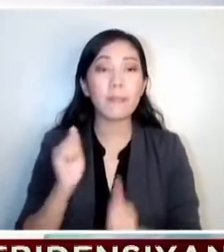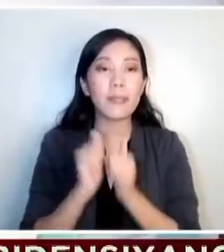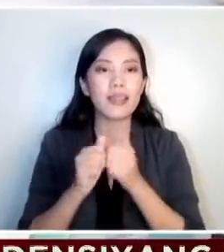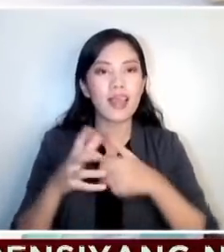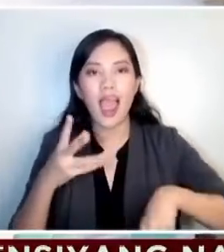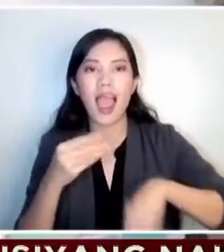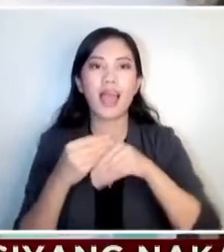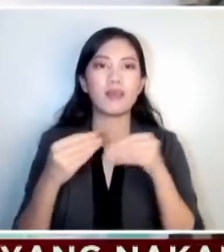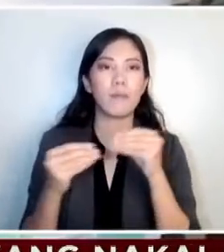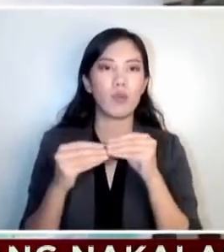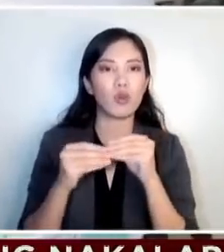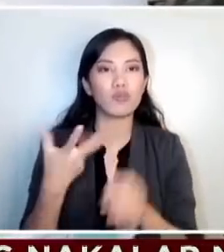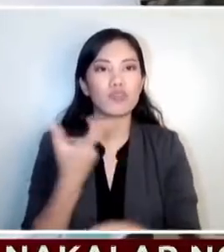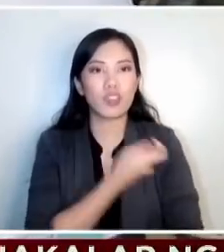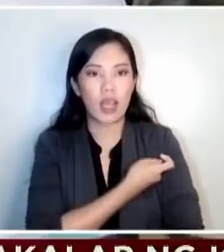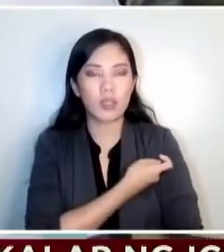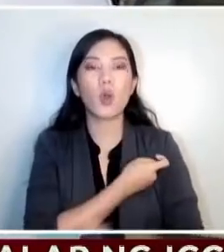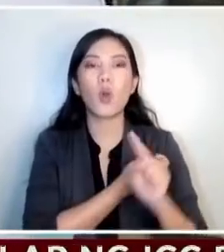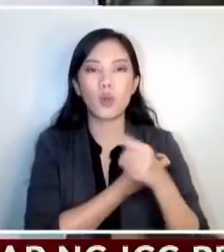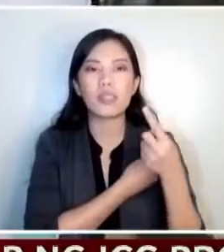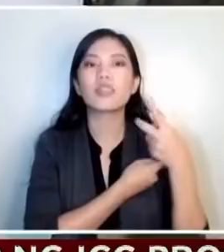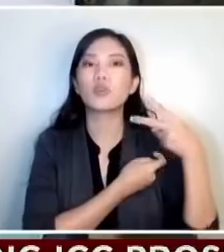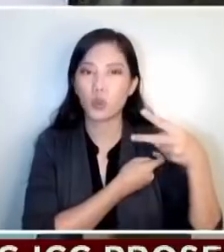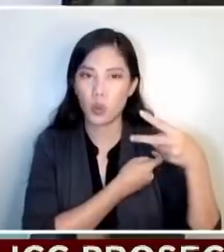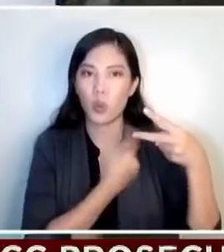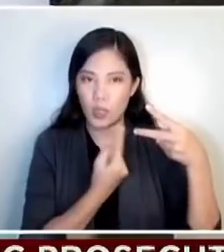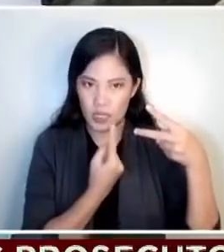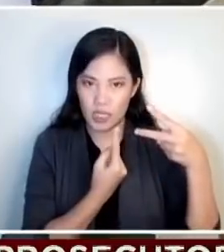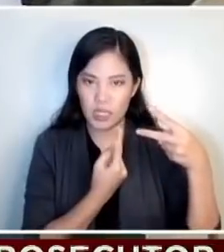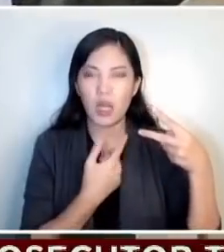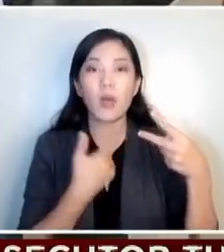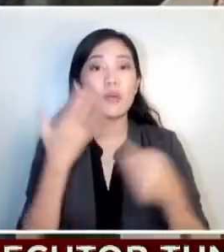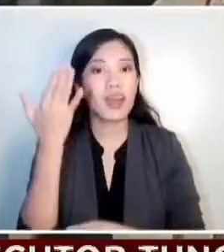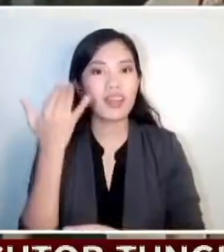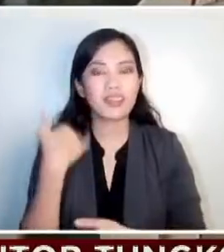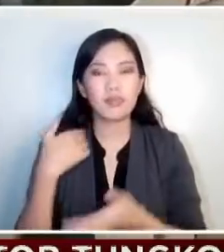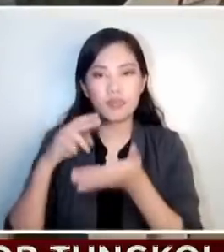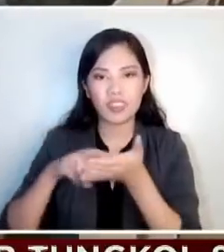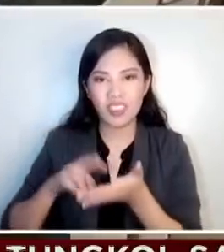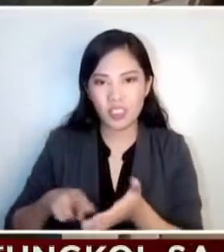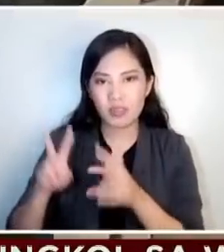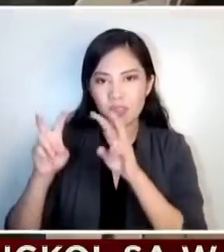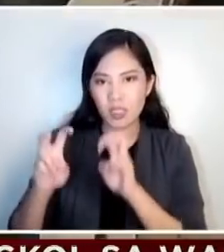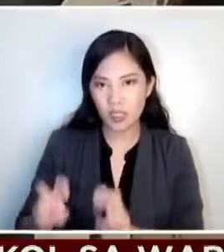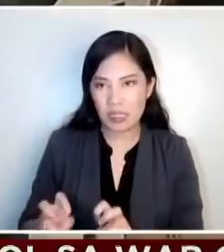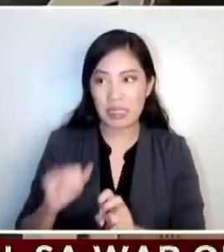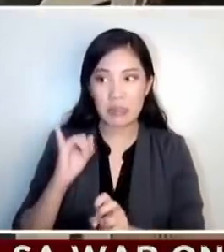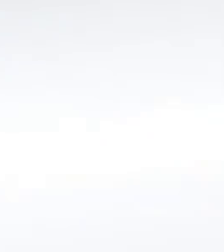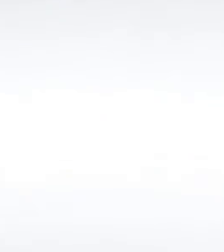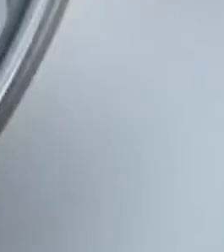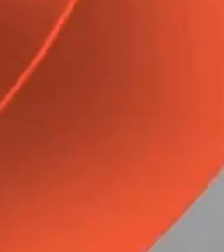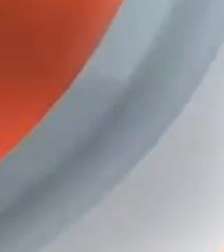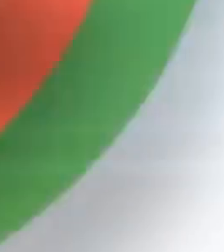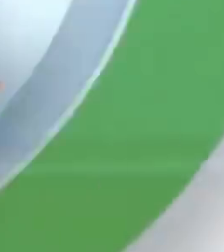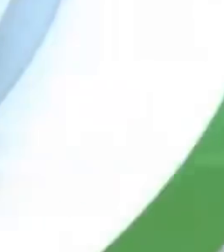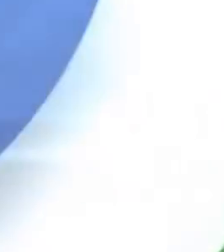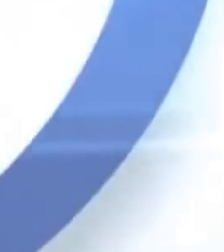ng publiko habang pinag-aaralan pa kung pwede itong gawin. Vivian Gulia, ABS-CBN News.